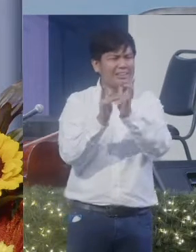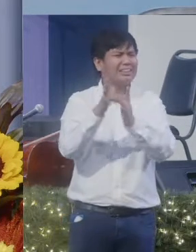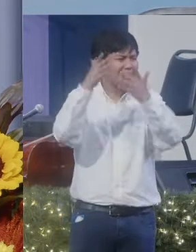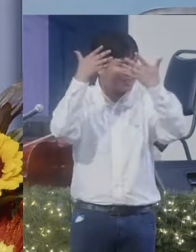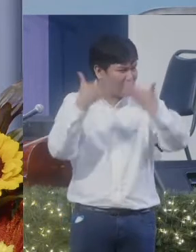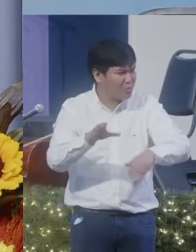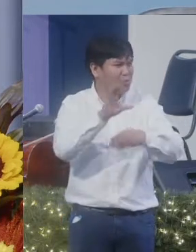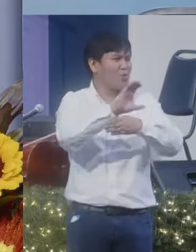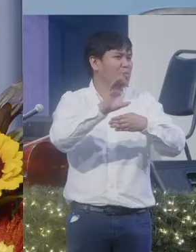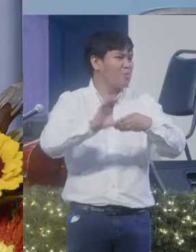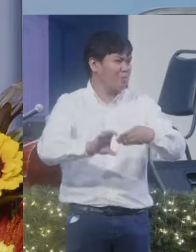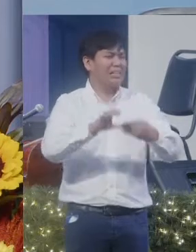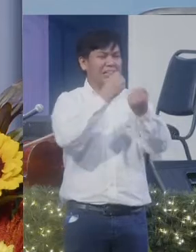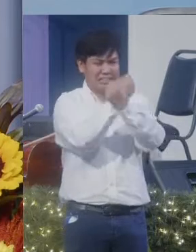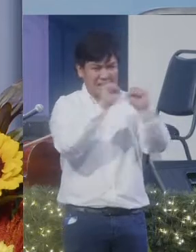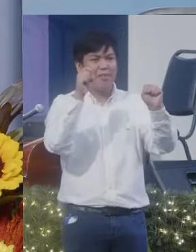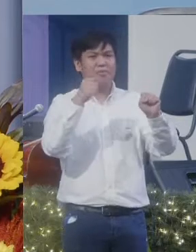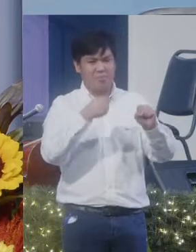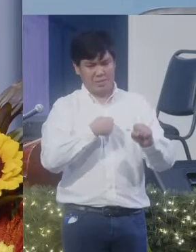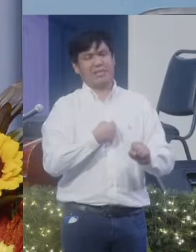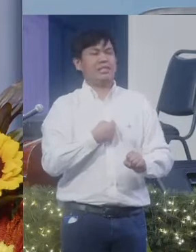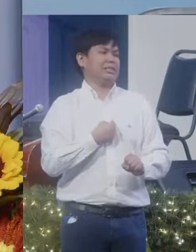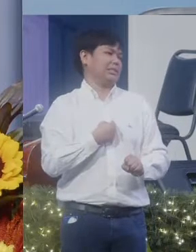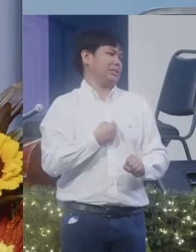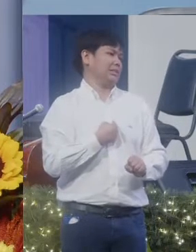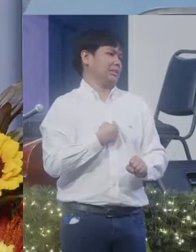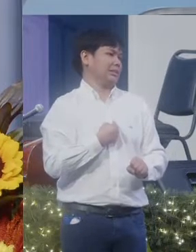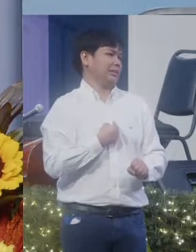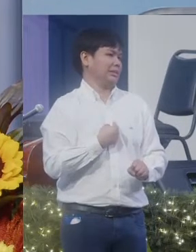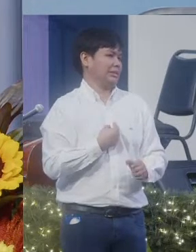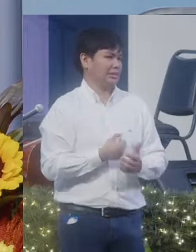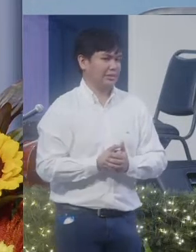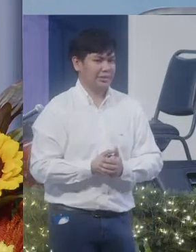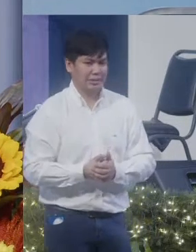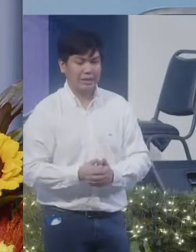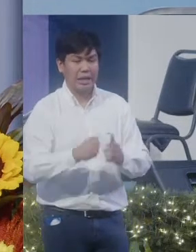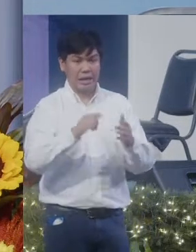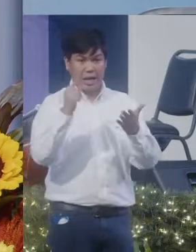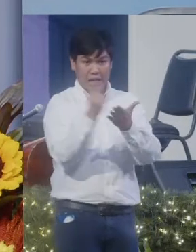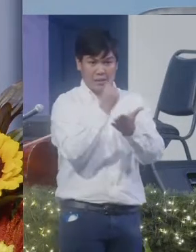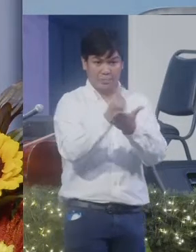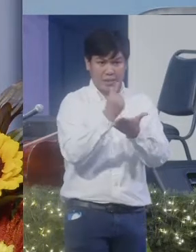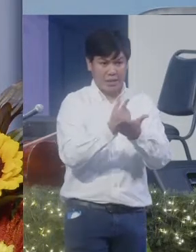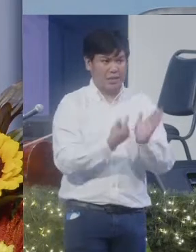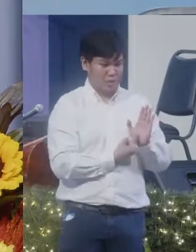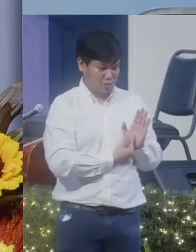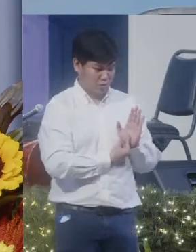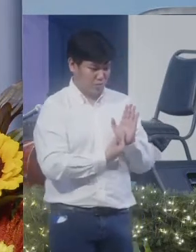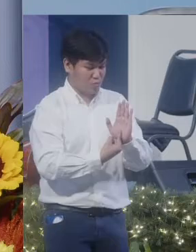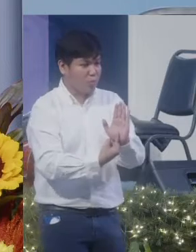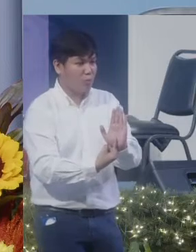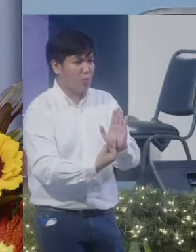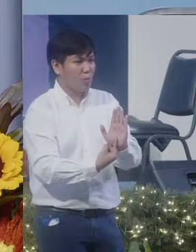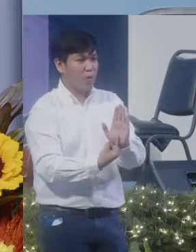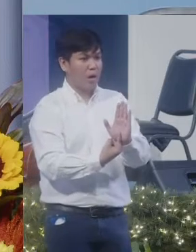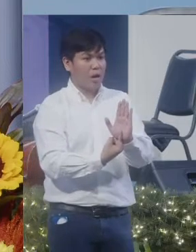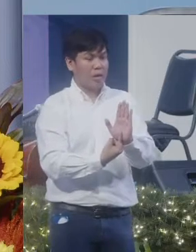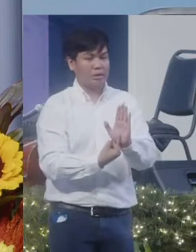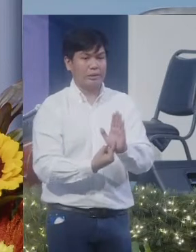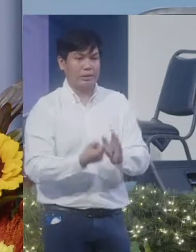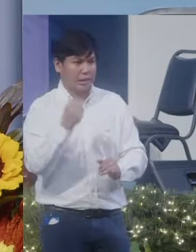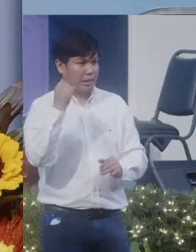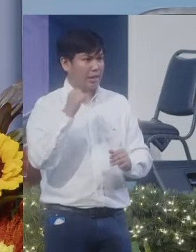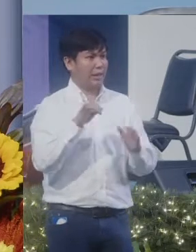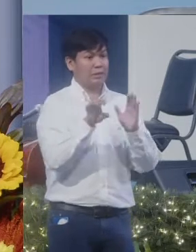tayo ay maliligtas. Yun po ang gospel. Yung pong gospel na yon ang nagliligtas. Hindi po yung galing